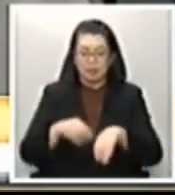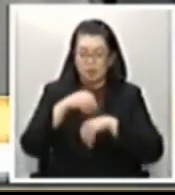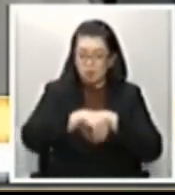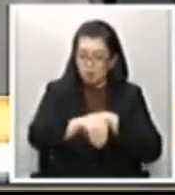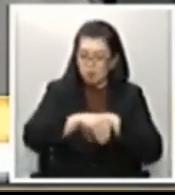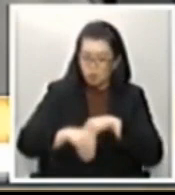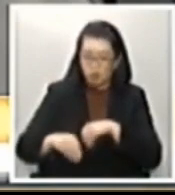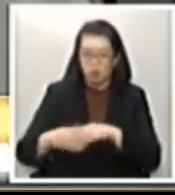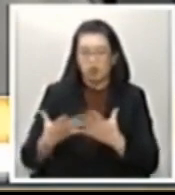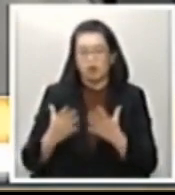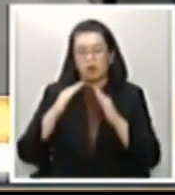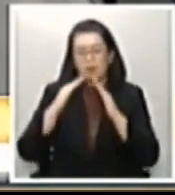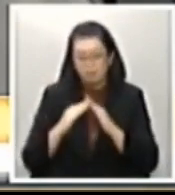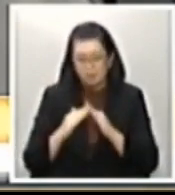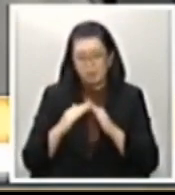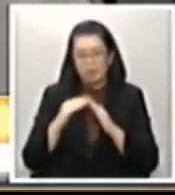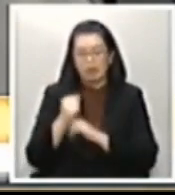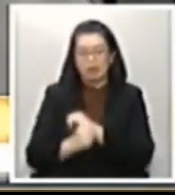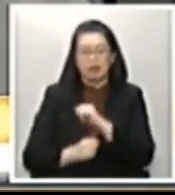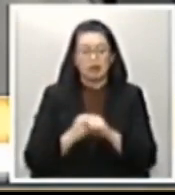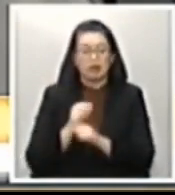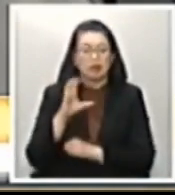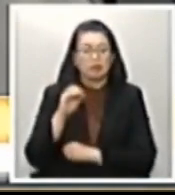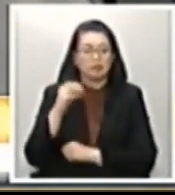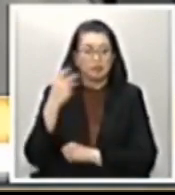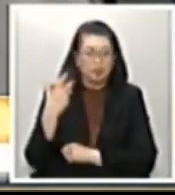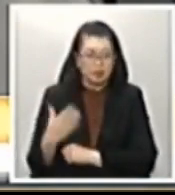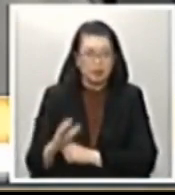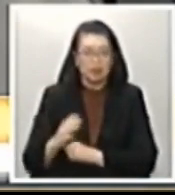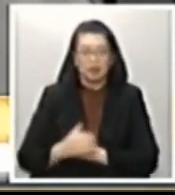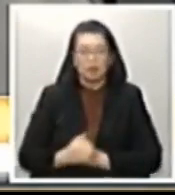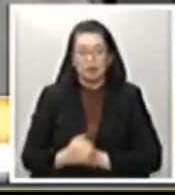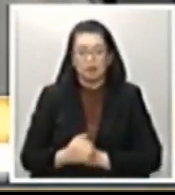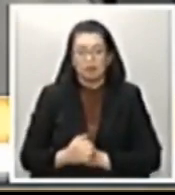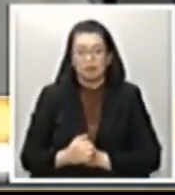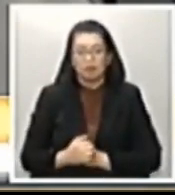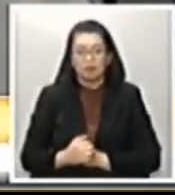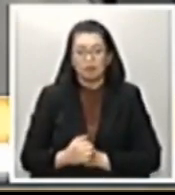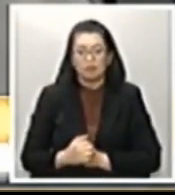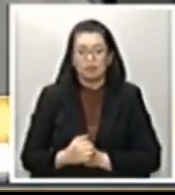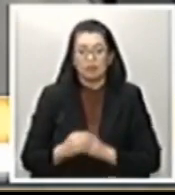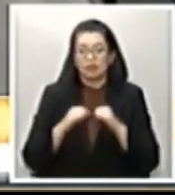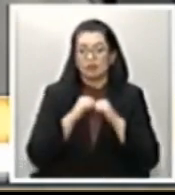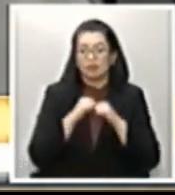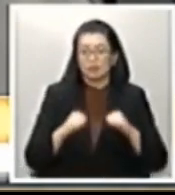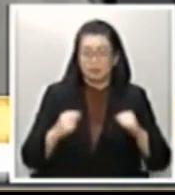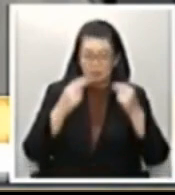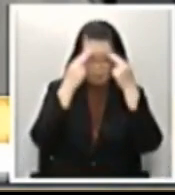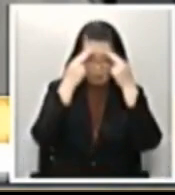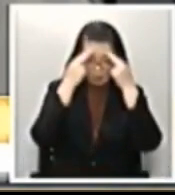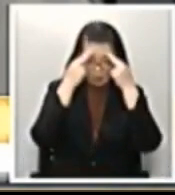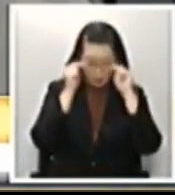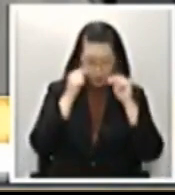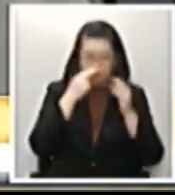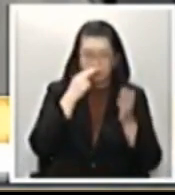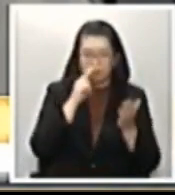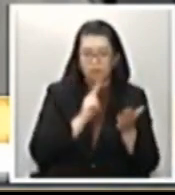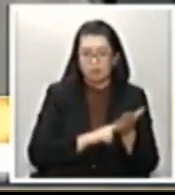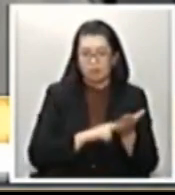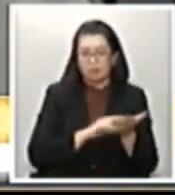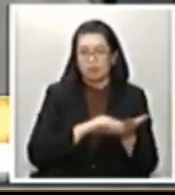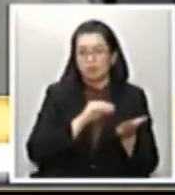ที่อยู่อาศัยประมาณ50ปีและทางสำนักนายกรัฐมนตรีได้ทำหนังสือถึ